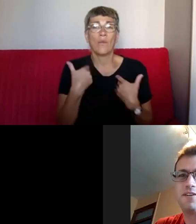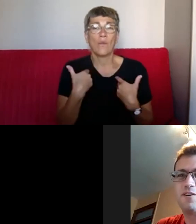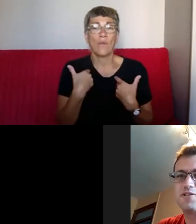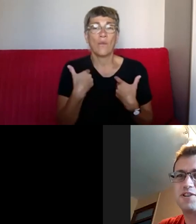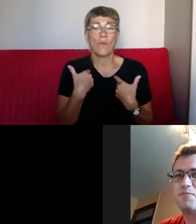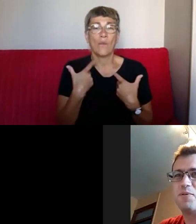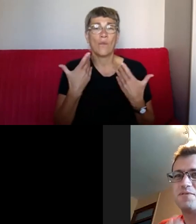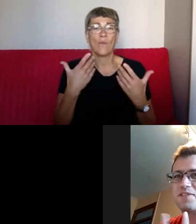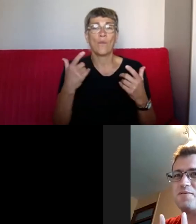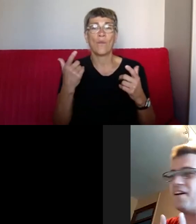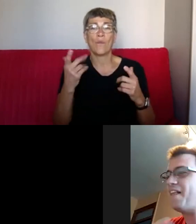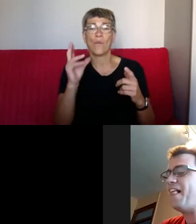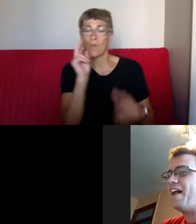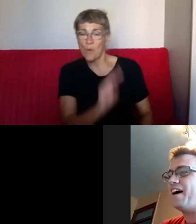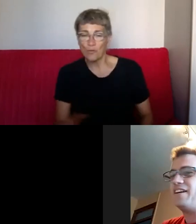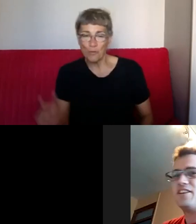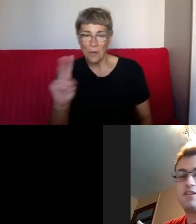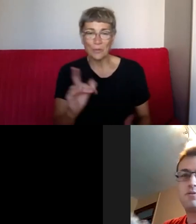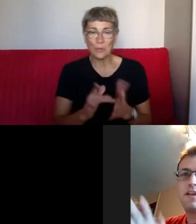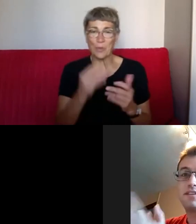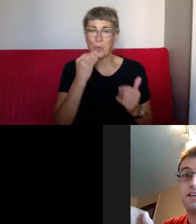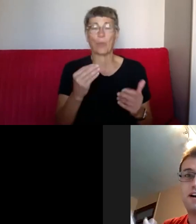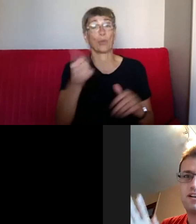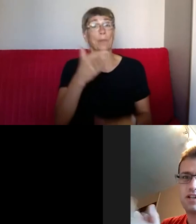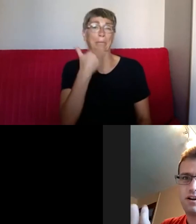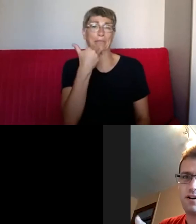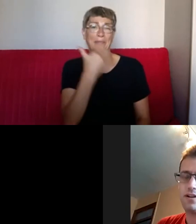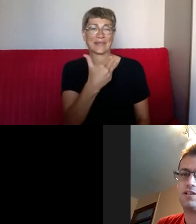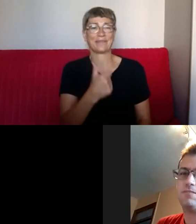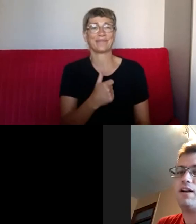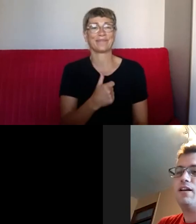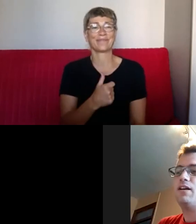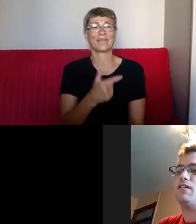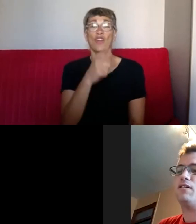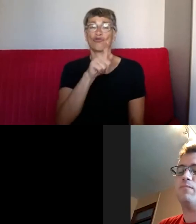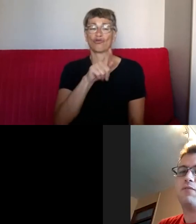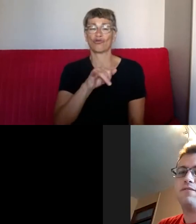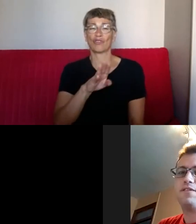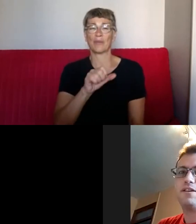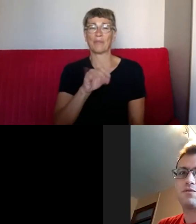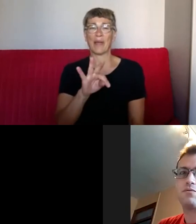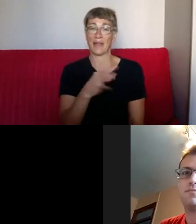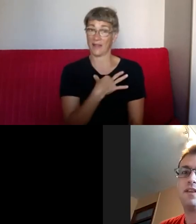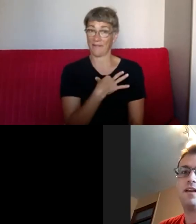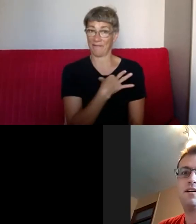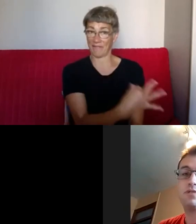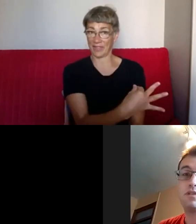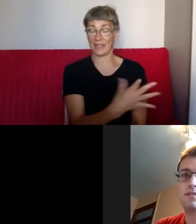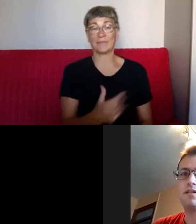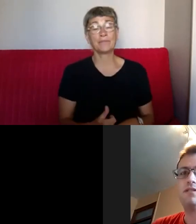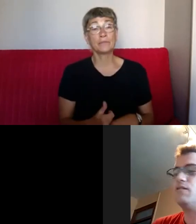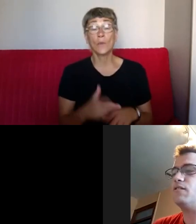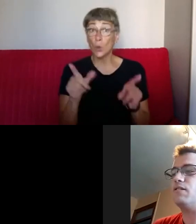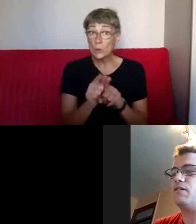l'écran, j'ai tout le monde, c'est cool. Déjà, donc merci à Gilbert. de m'avoir invité sur ce webinaire. Aussi,